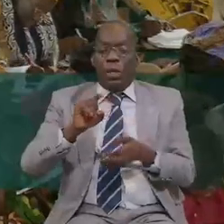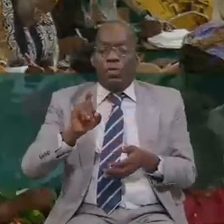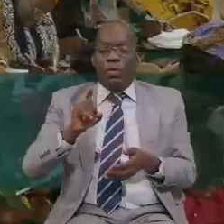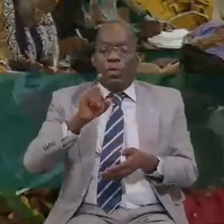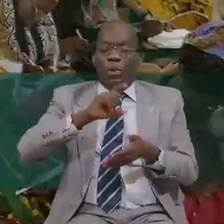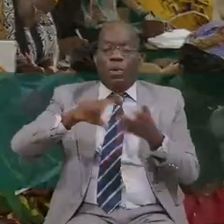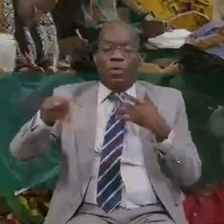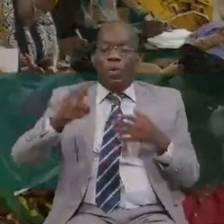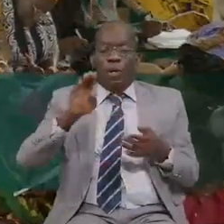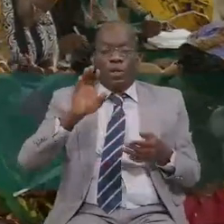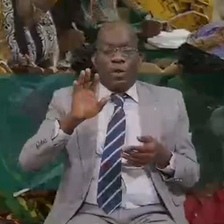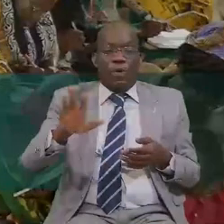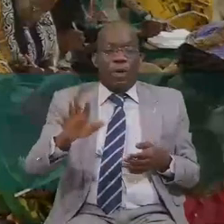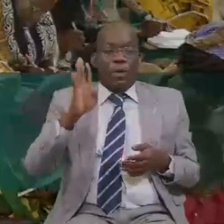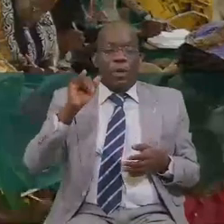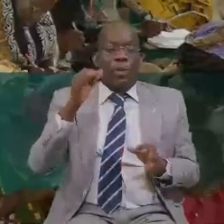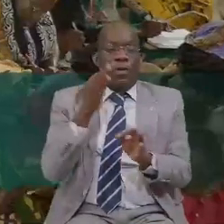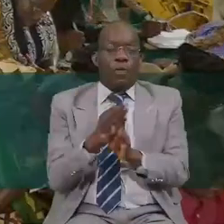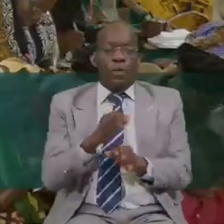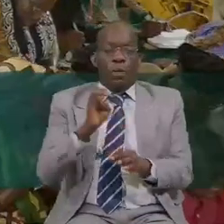Mais par la foi, Enoch